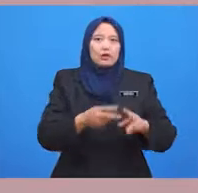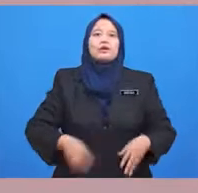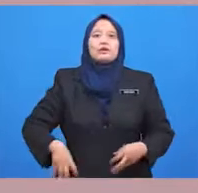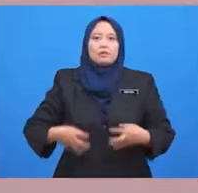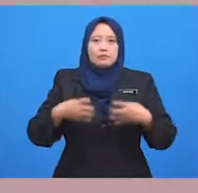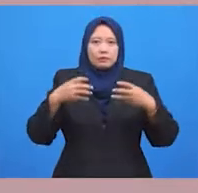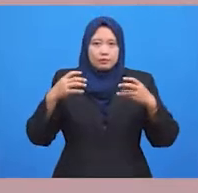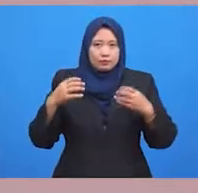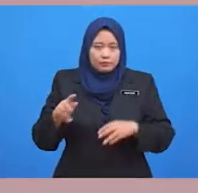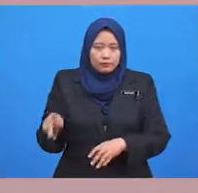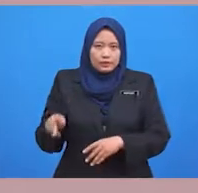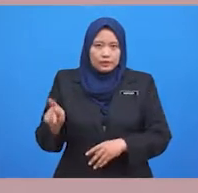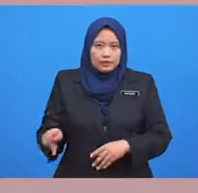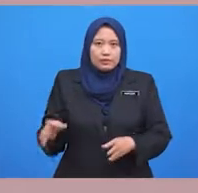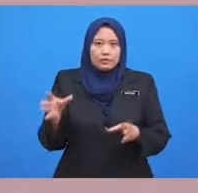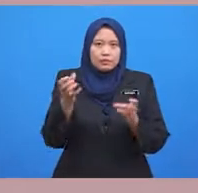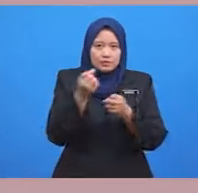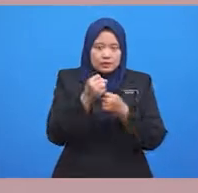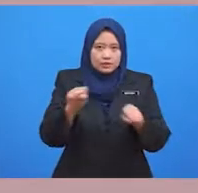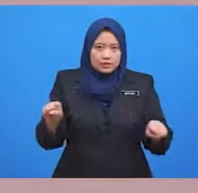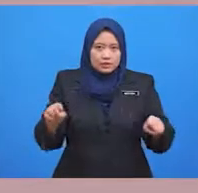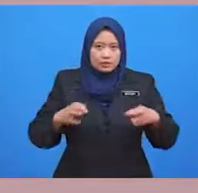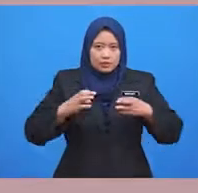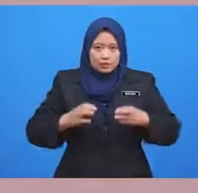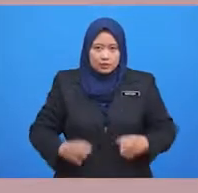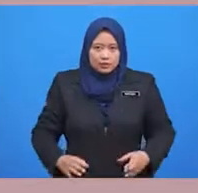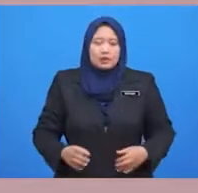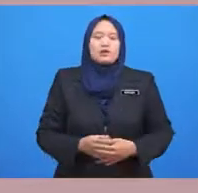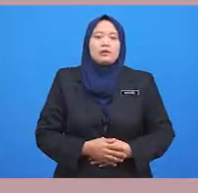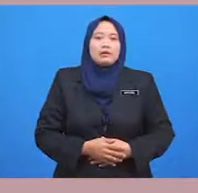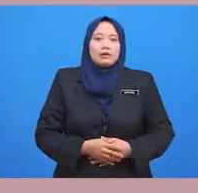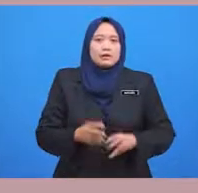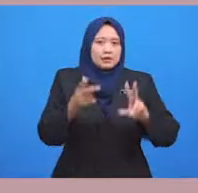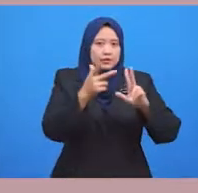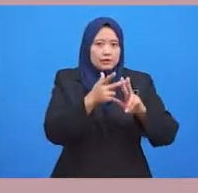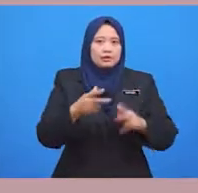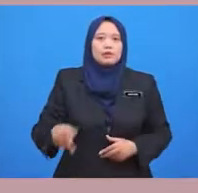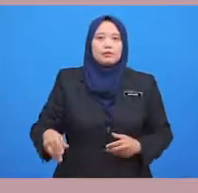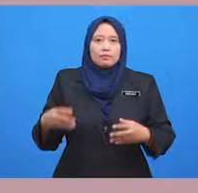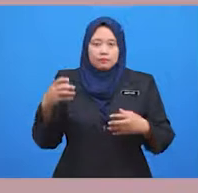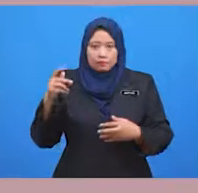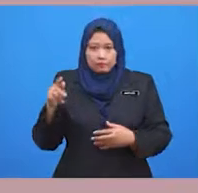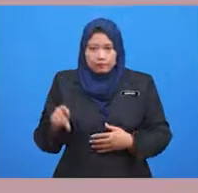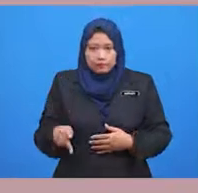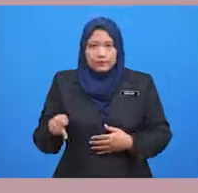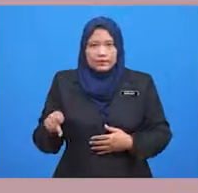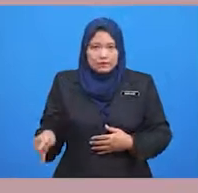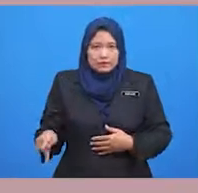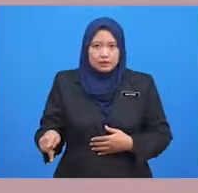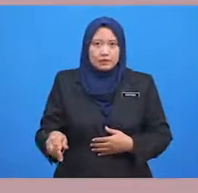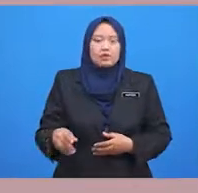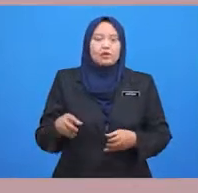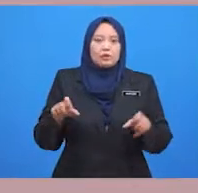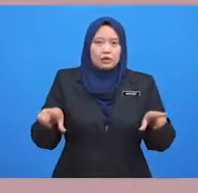pelanggan. Yang ketiga, pelajar dapat melakukan perkhidmatan rawatan badan